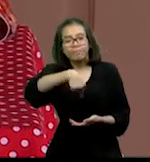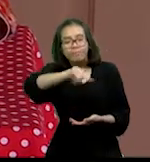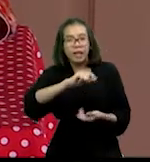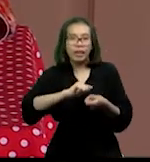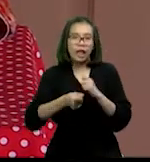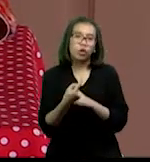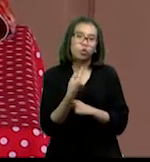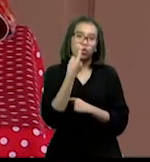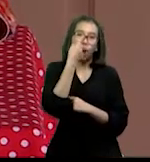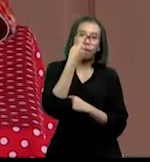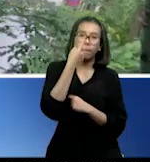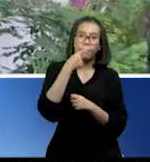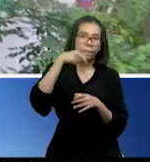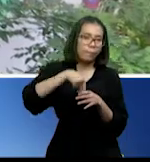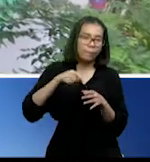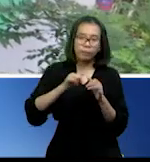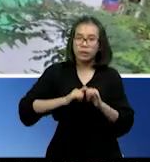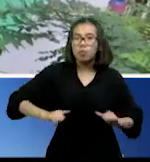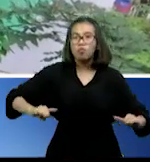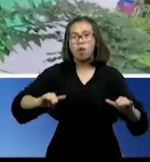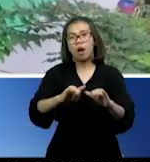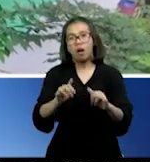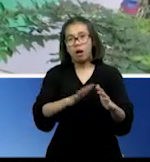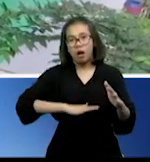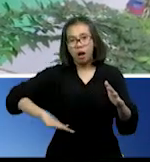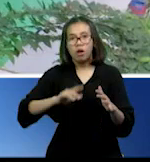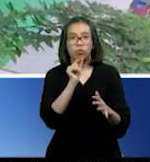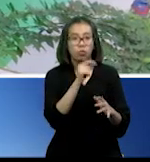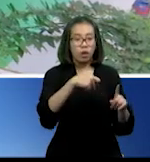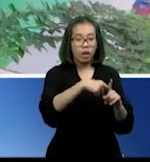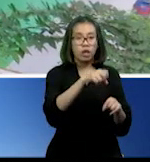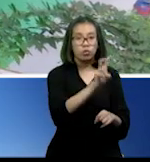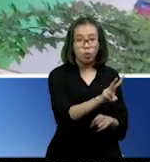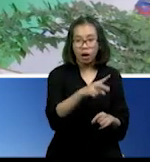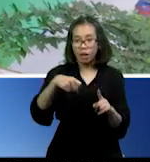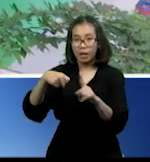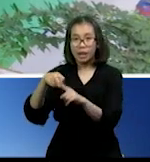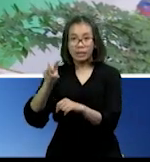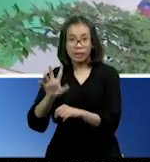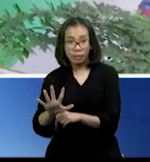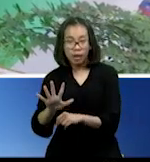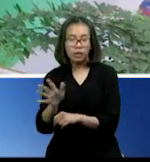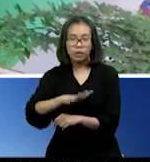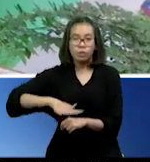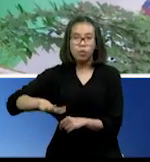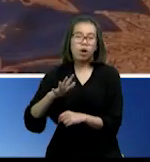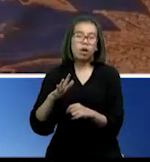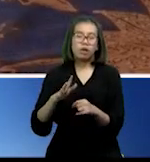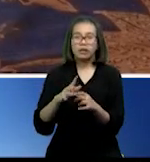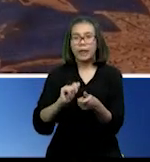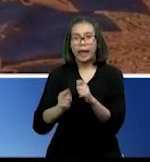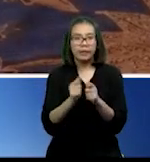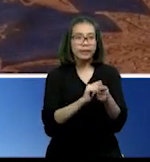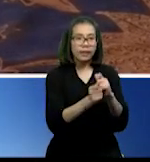terhadap tidak terhadap siswa yang berada di kelas 2 dan juga di kelas 5 dan juga serta seluruh tenaga didik dari